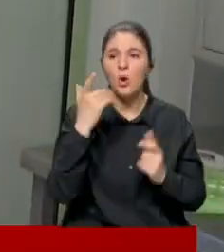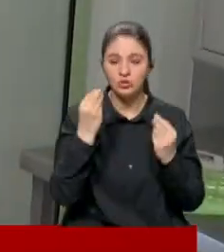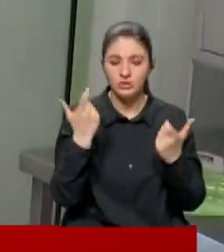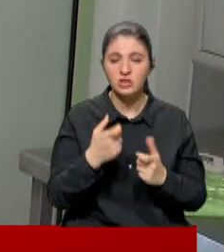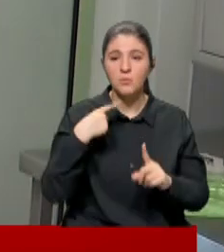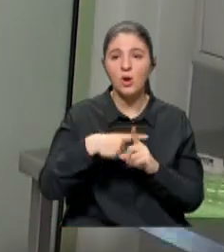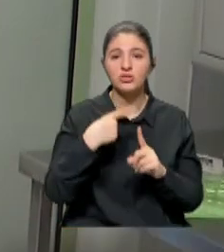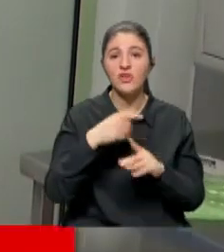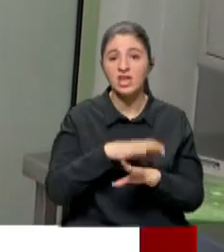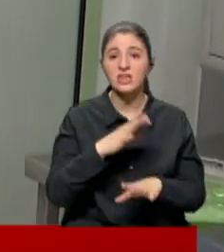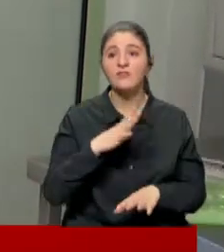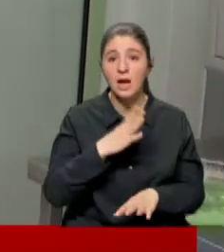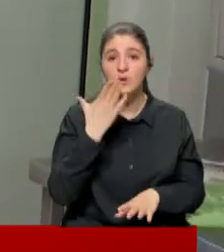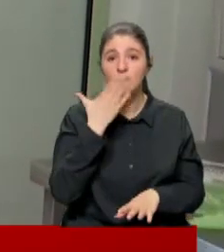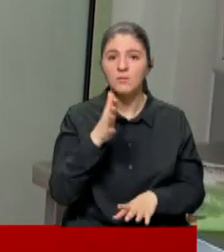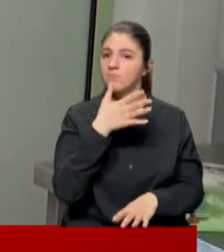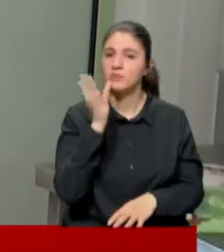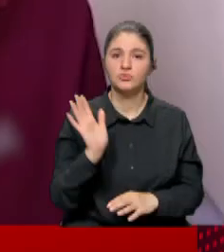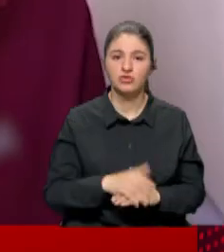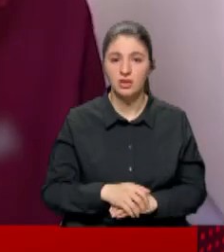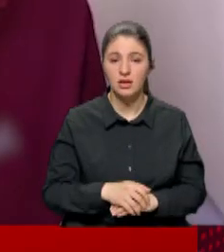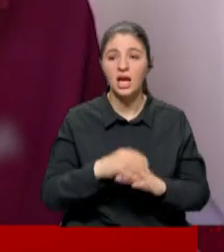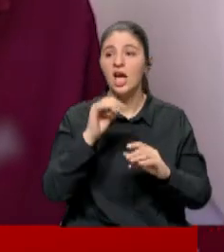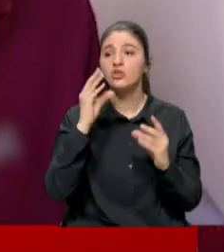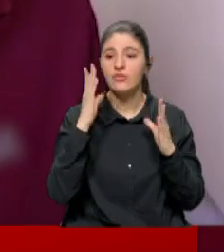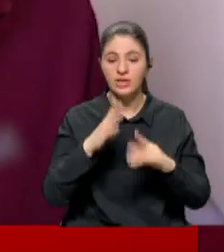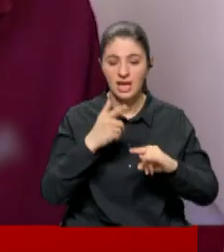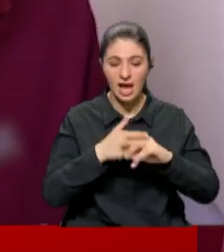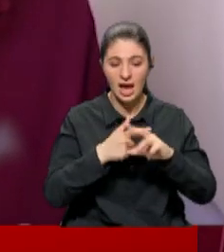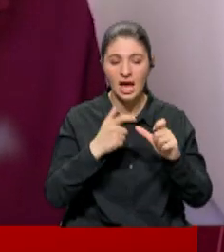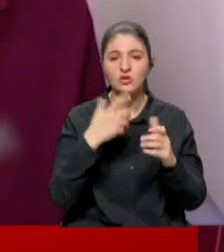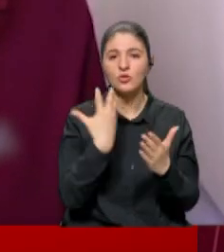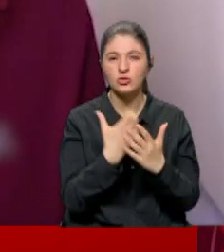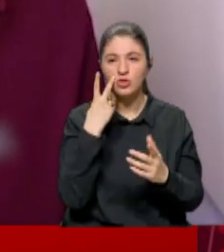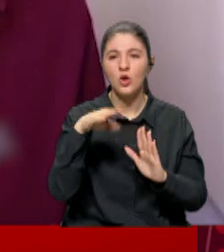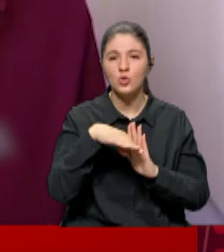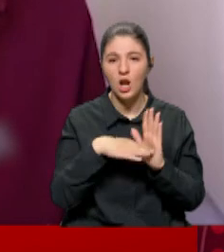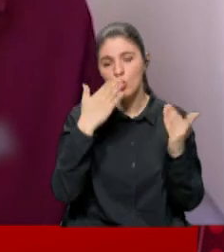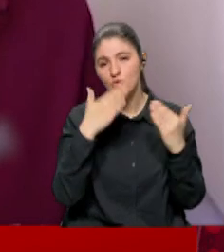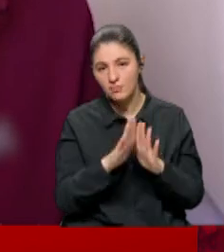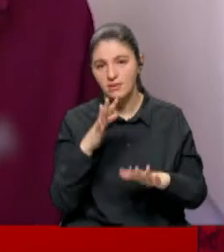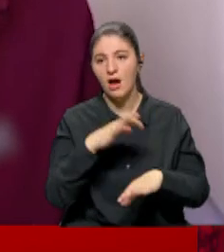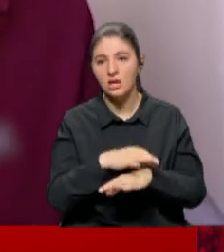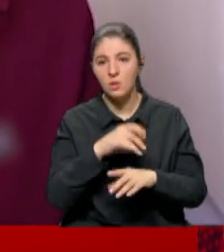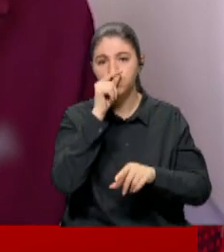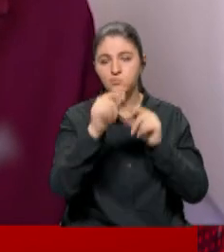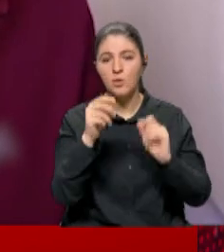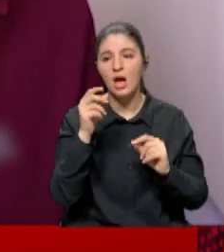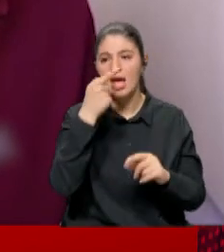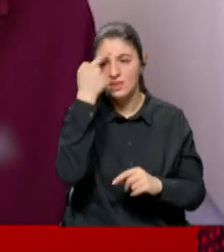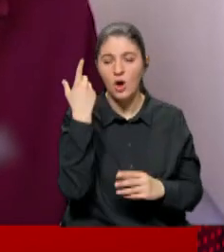ortamda pozitif hasta var mı yok mu bilemeyecek. Birçok HES koduyla işte kurallara uymayan, hastalığı